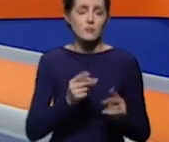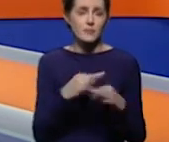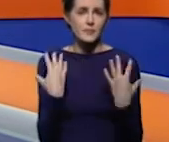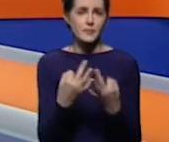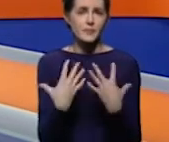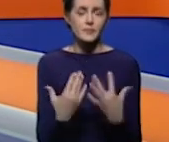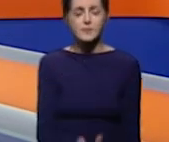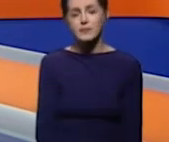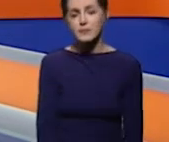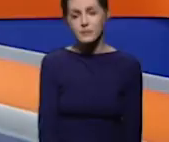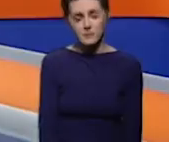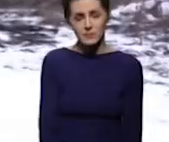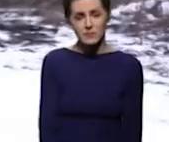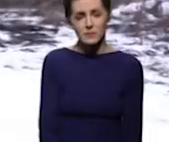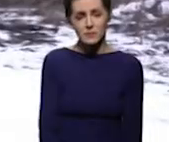колеги.